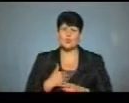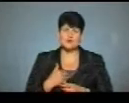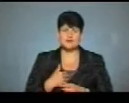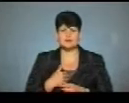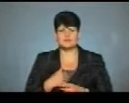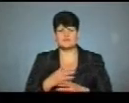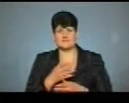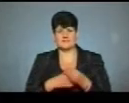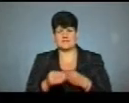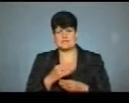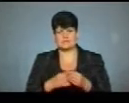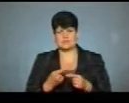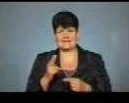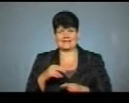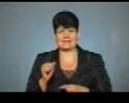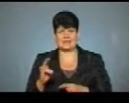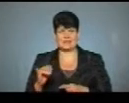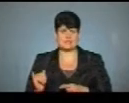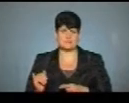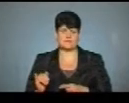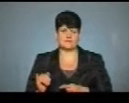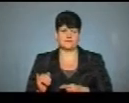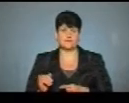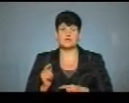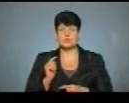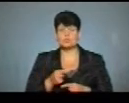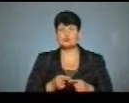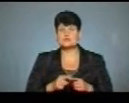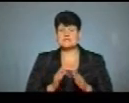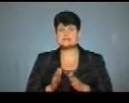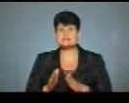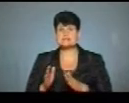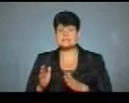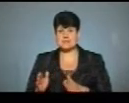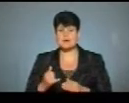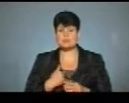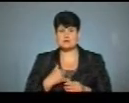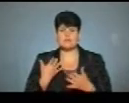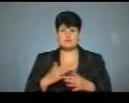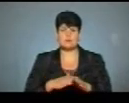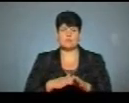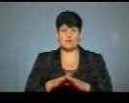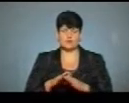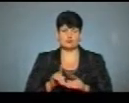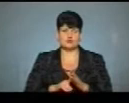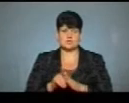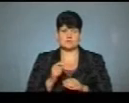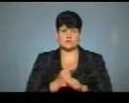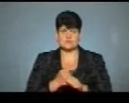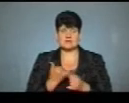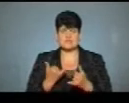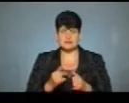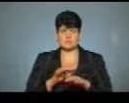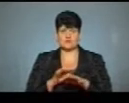хотів чи фальсифікує дані. Тому ця система, вона вже повністю повністю запрацює, вона зараз проводиться